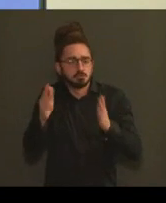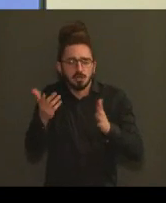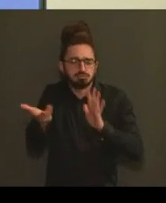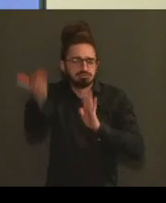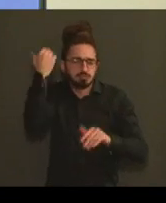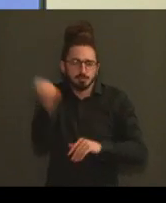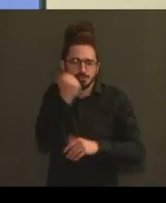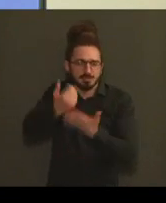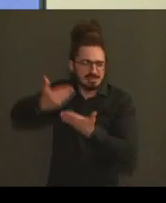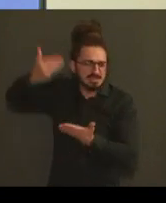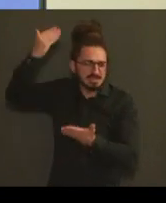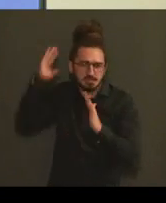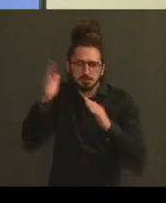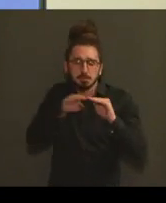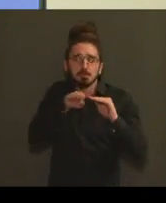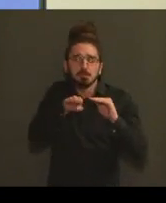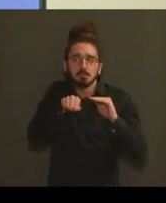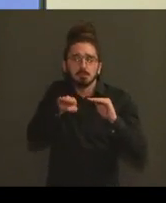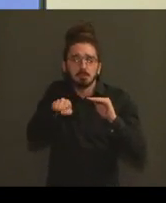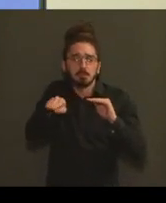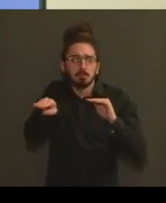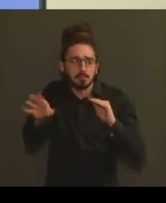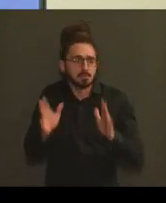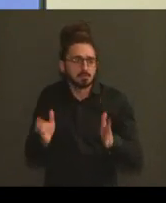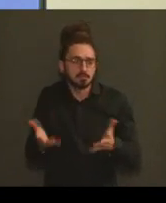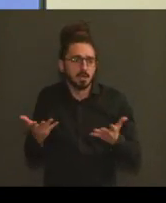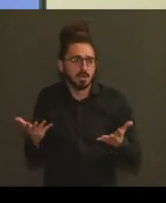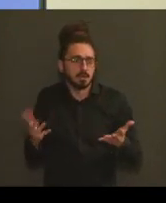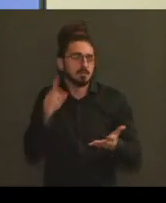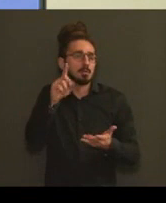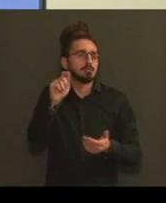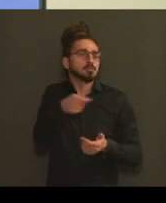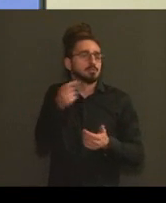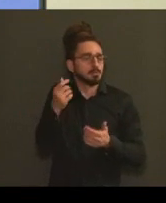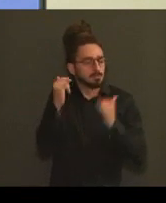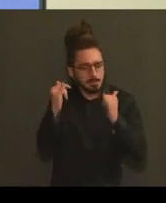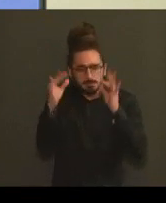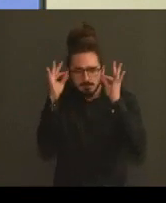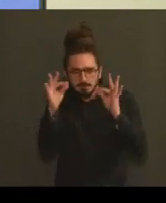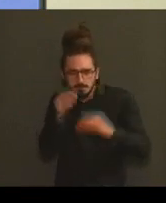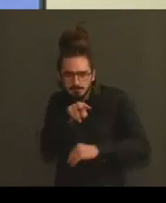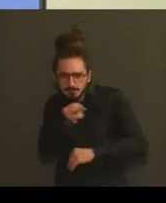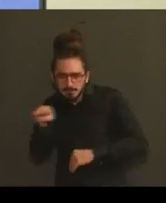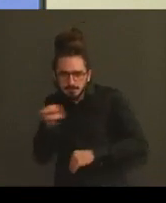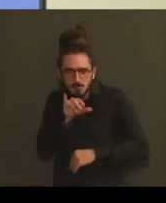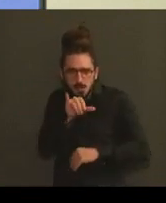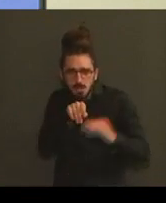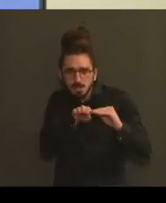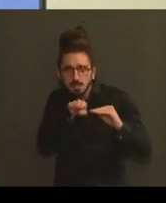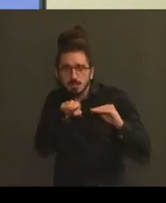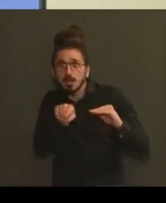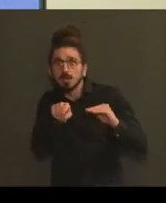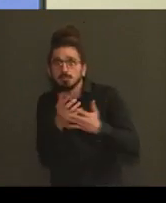si nécessaire, on puisse prendre des mesures pour que ces petites bosses ne se transforment pas en choses plus significatives.